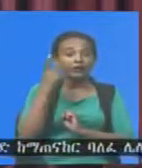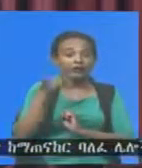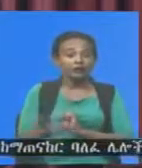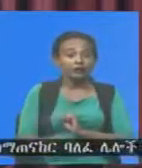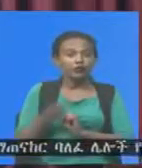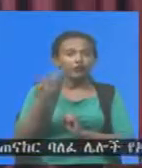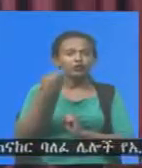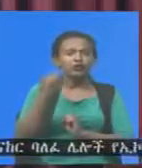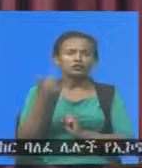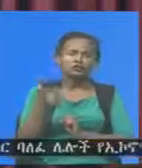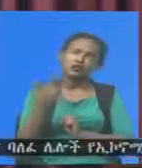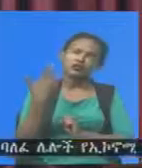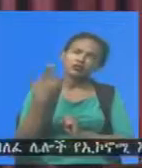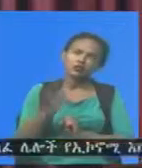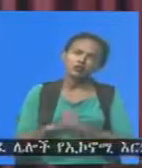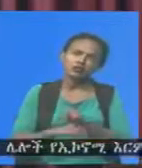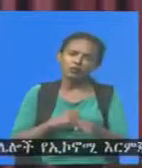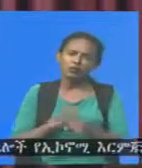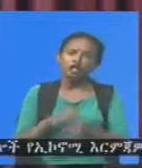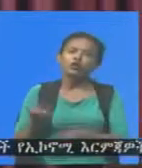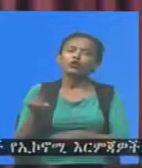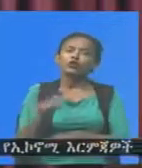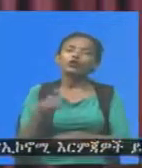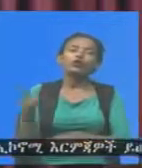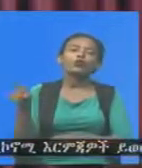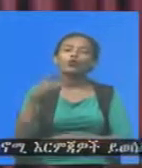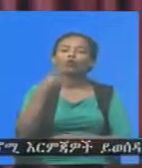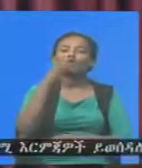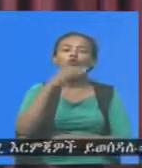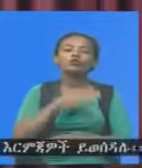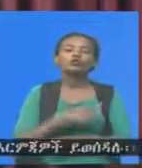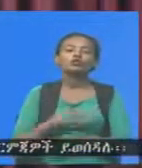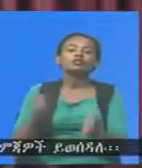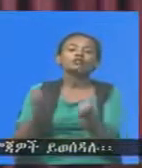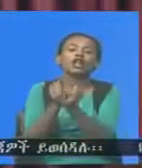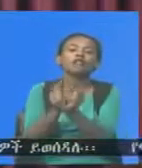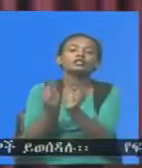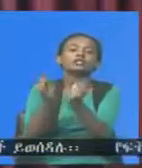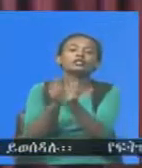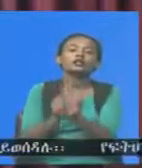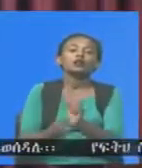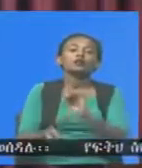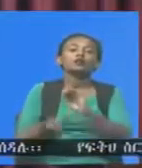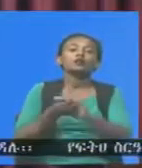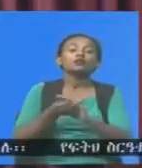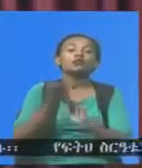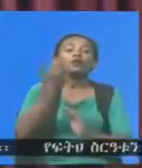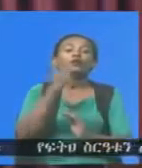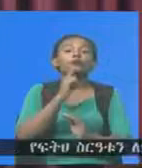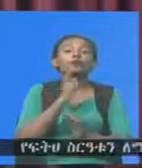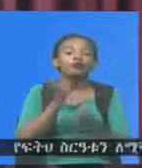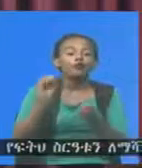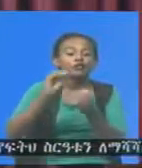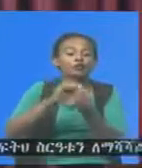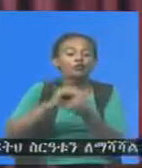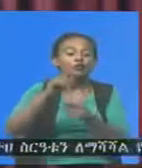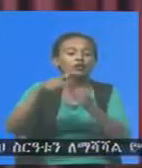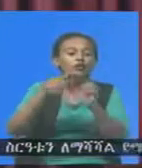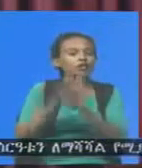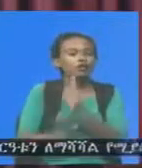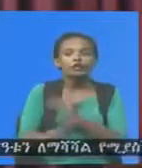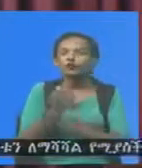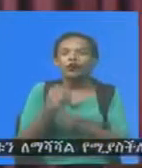ዓመታት 15 ዓመታት የሆኑ ሰዎች ስናስር ሙስናው ለምንድን ነው እየጨመረ የሄደው? እየቀነሰ እኮ